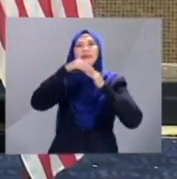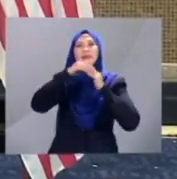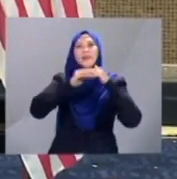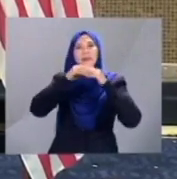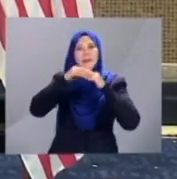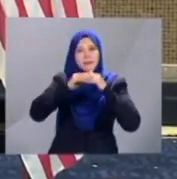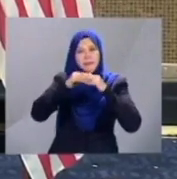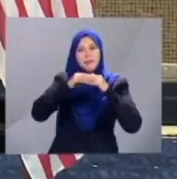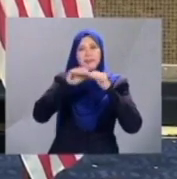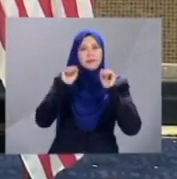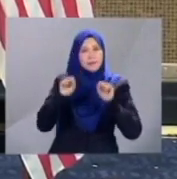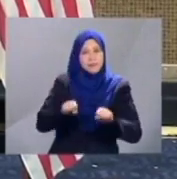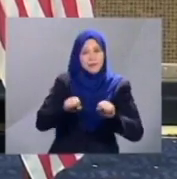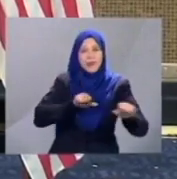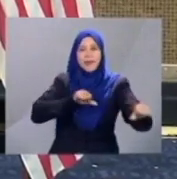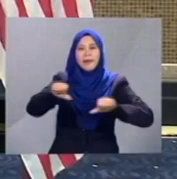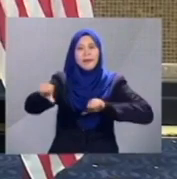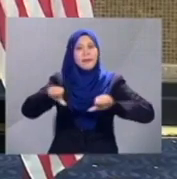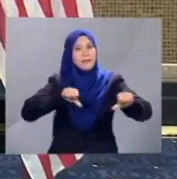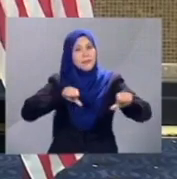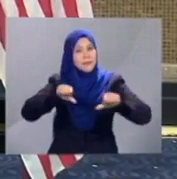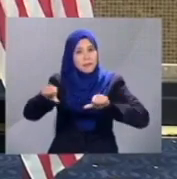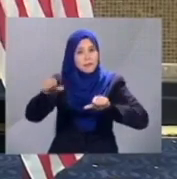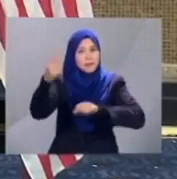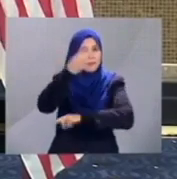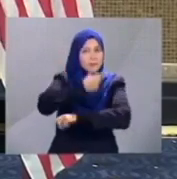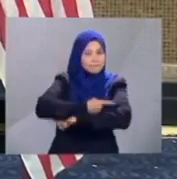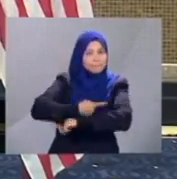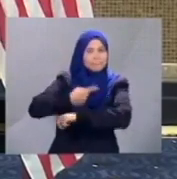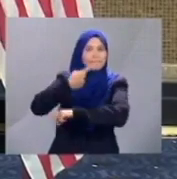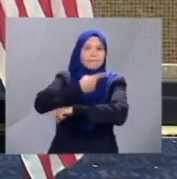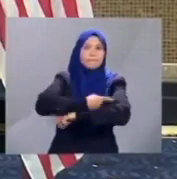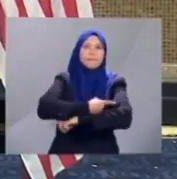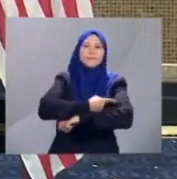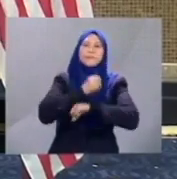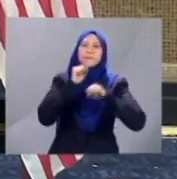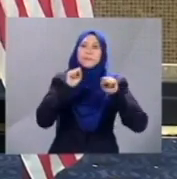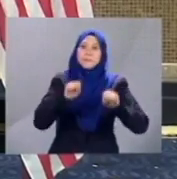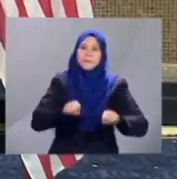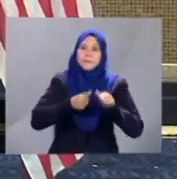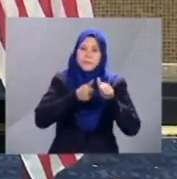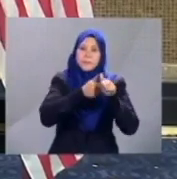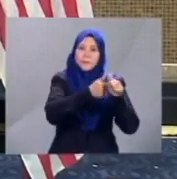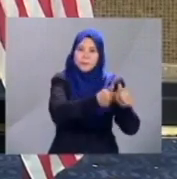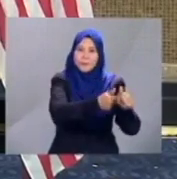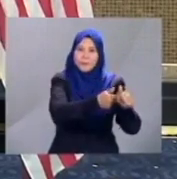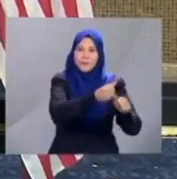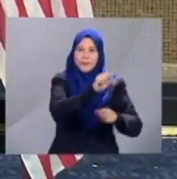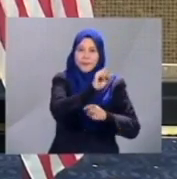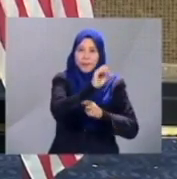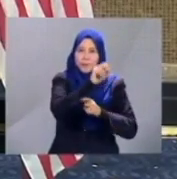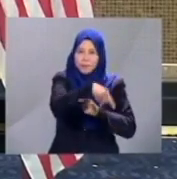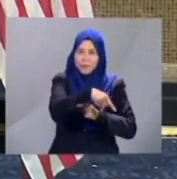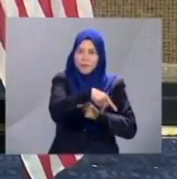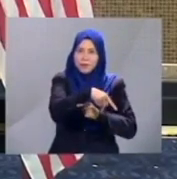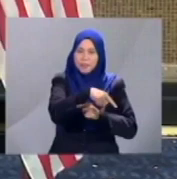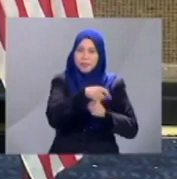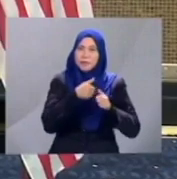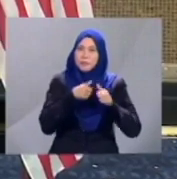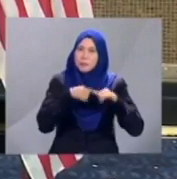menjalani aktiviti kehidupan seharian di samping mematuhi SOP secara